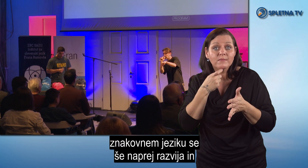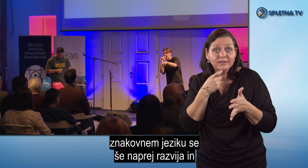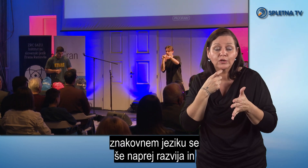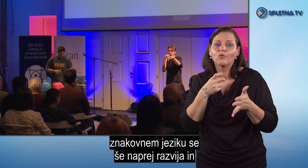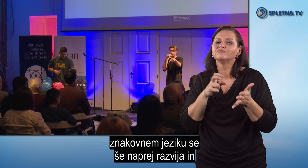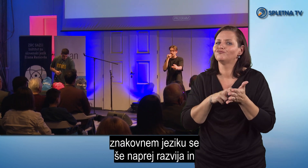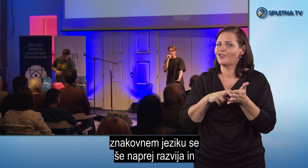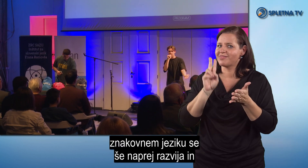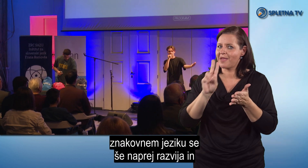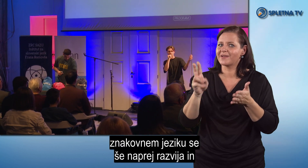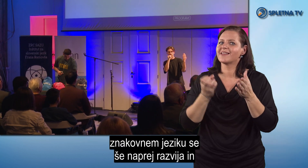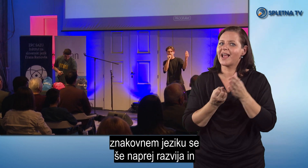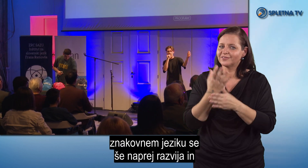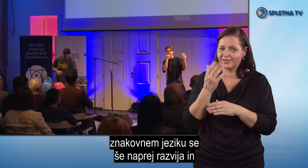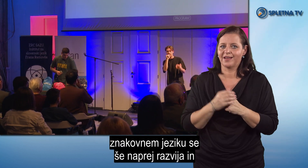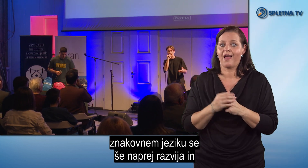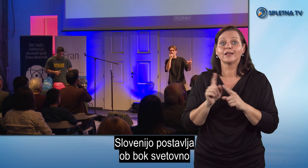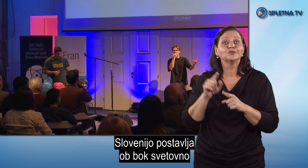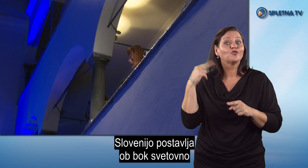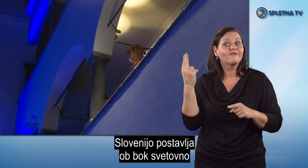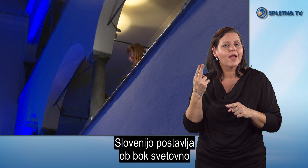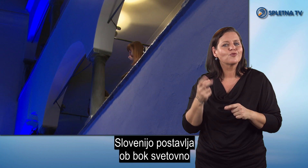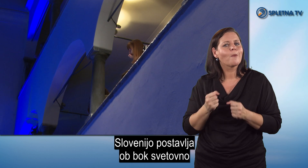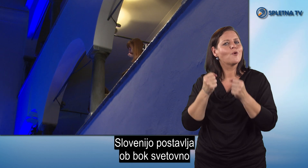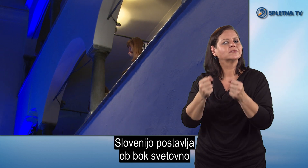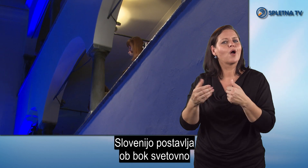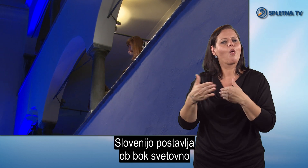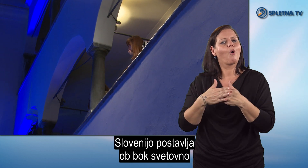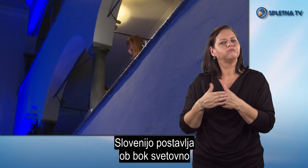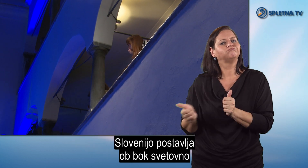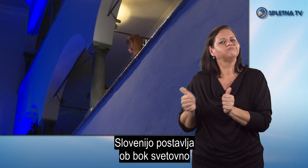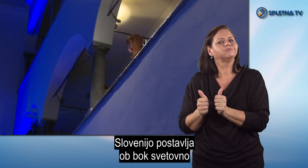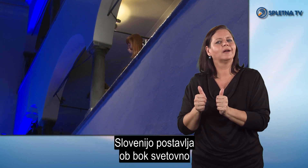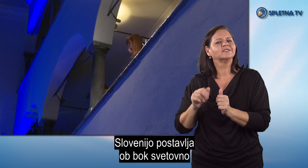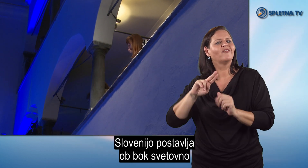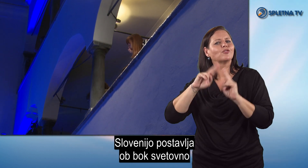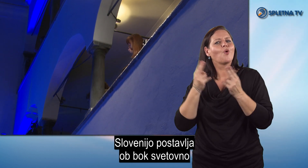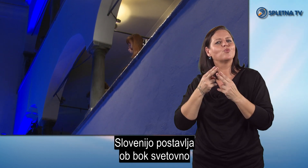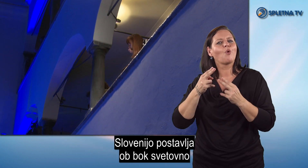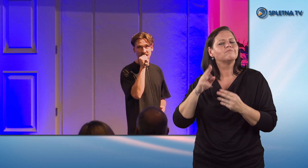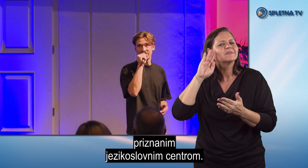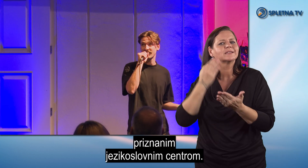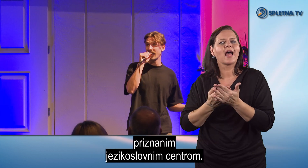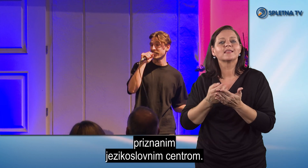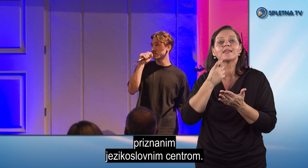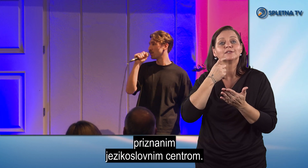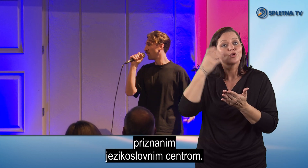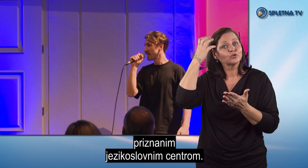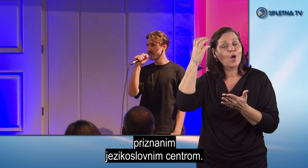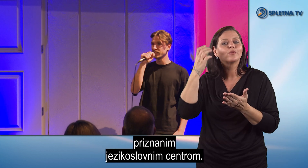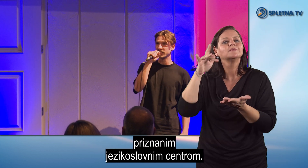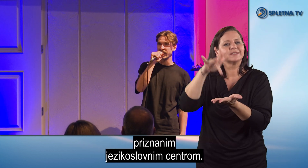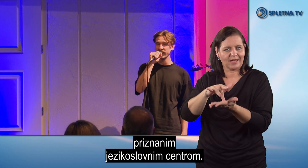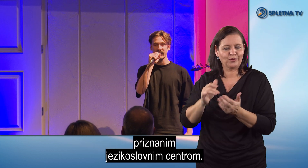znakovnem jeziku se še naprej razvija in Slovenijo postavlja v bok svetovno priznanim jezikoslovnim